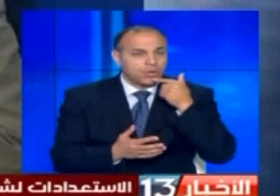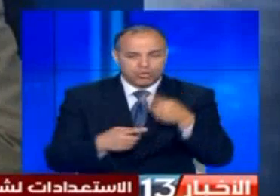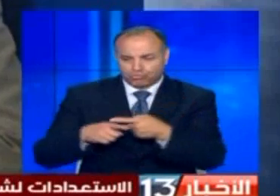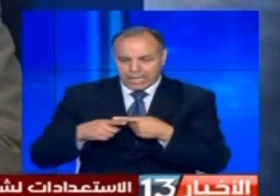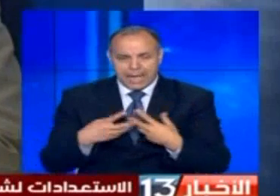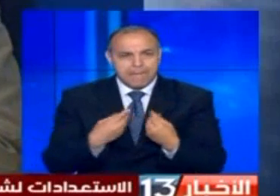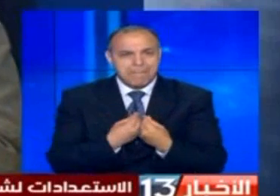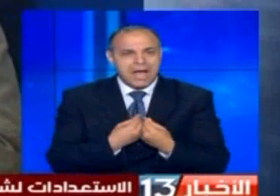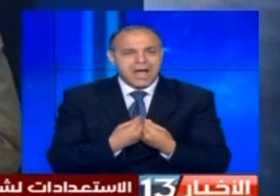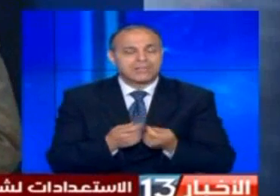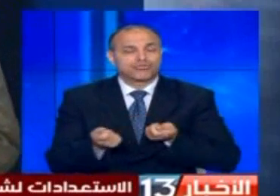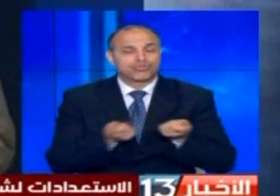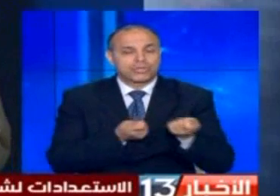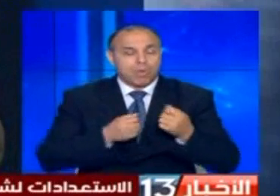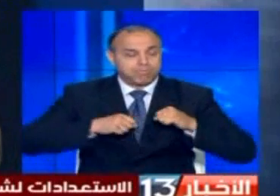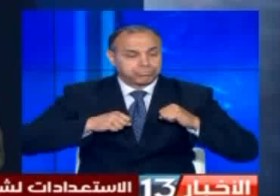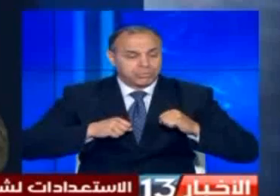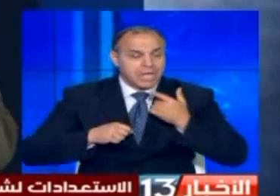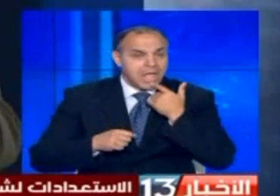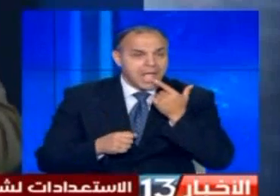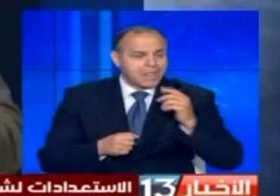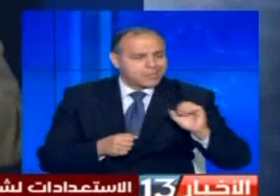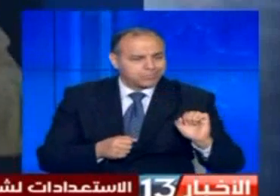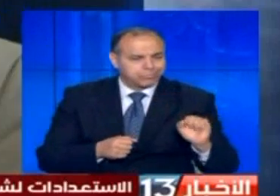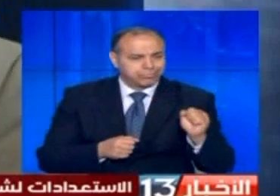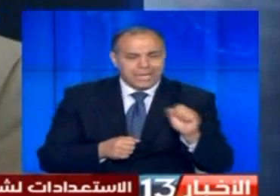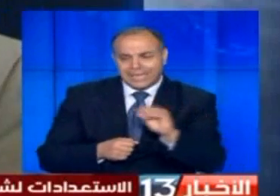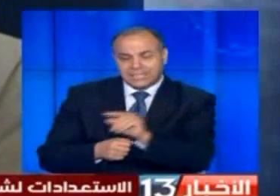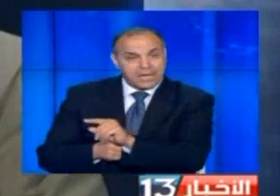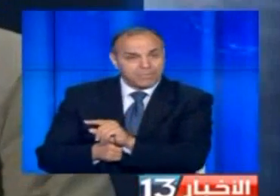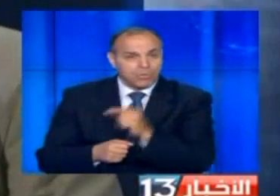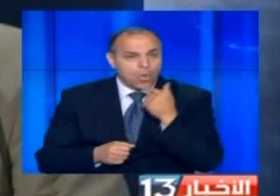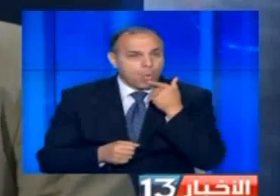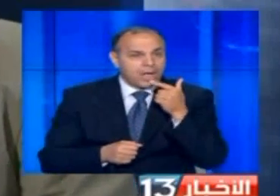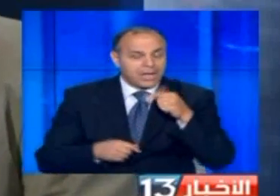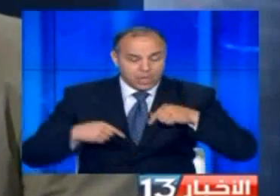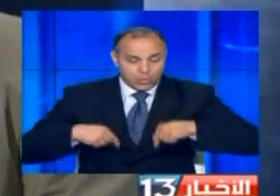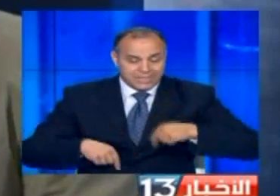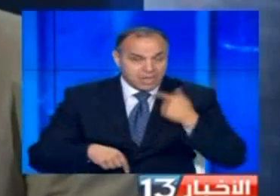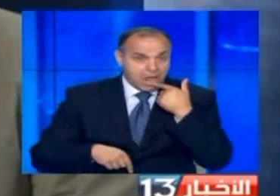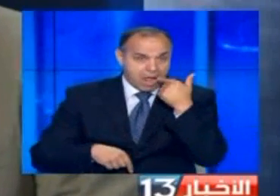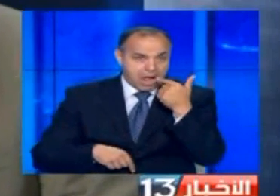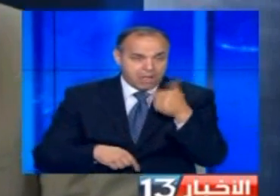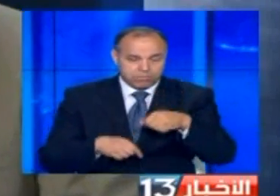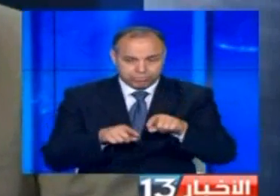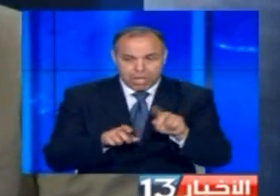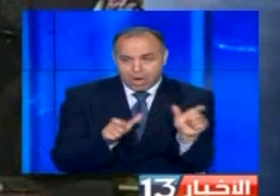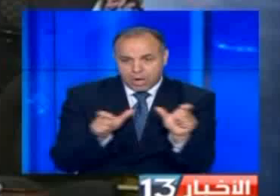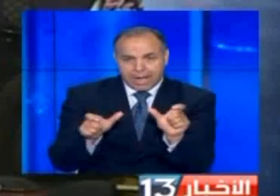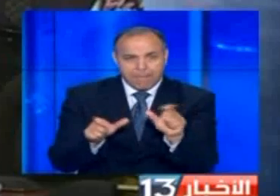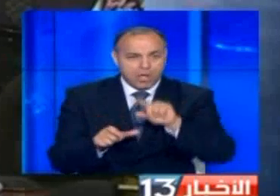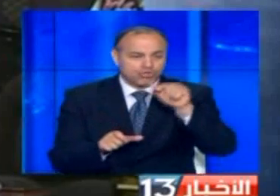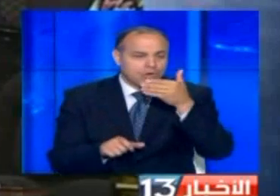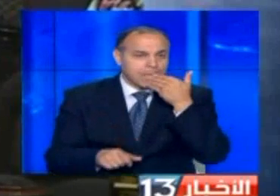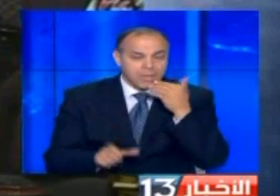شراكه مع المساحات التجاريه الكبرى للضغط على الاسعار وبين العذاري انه سيتم تجديد الرقبه خلال